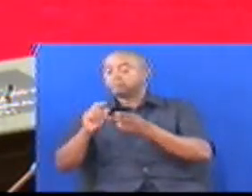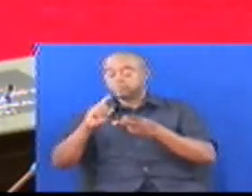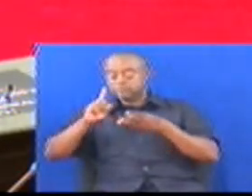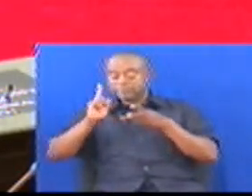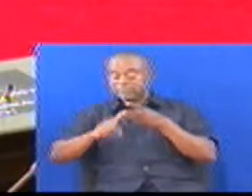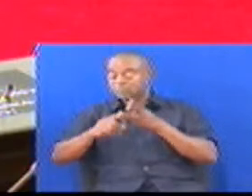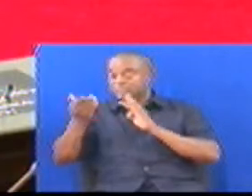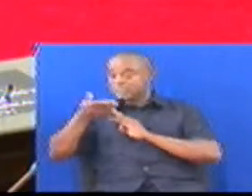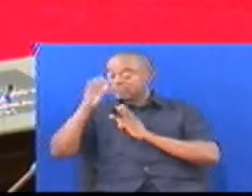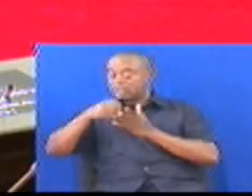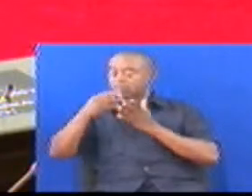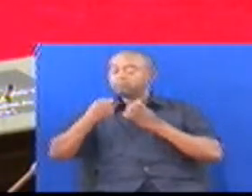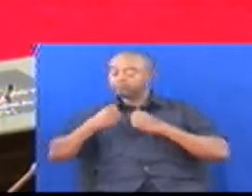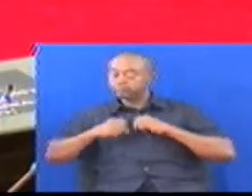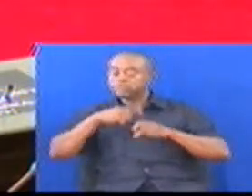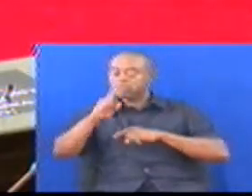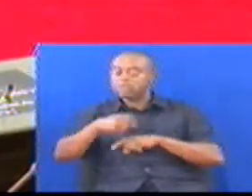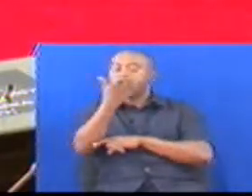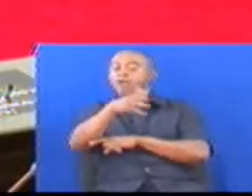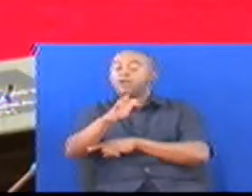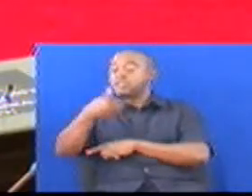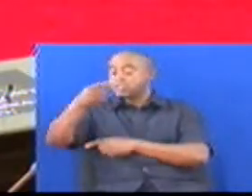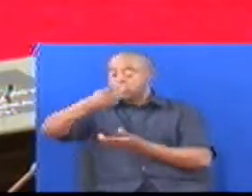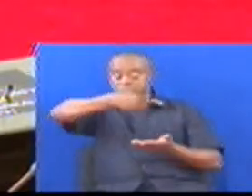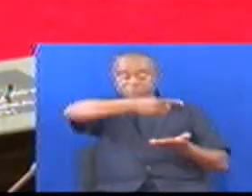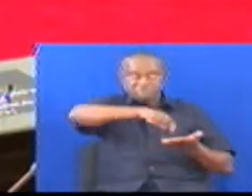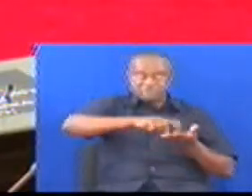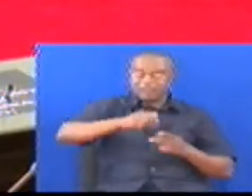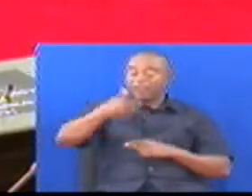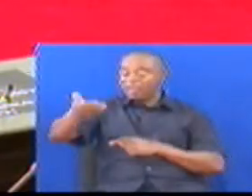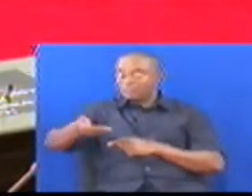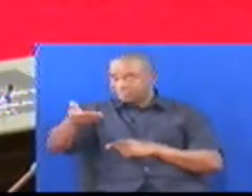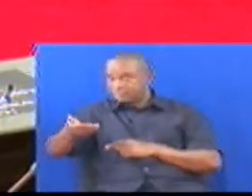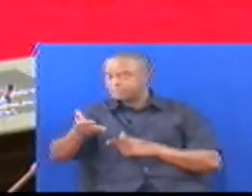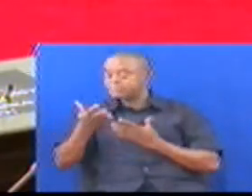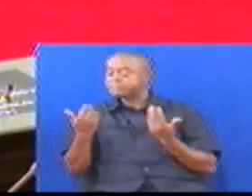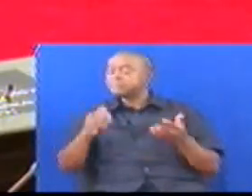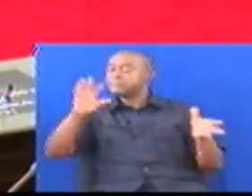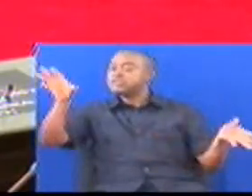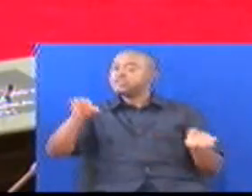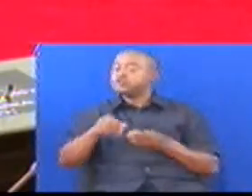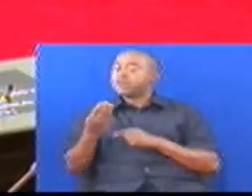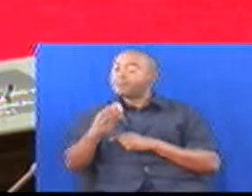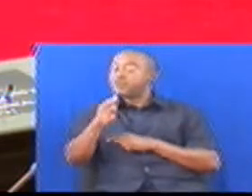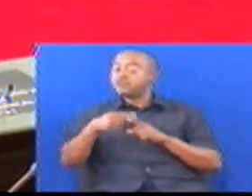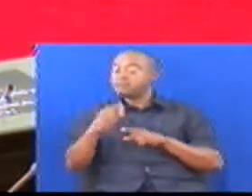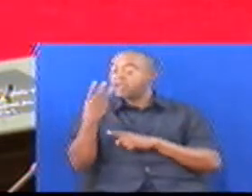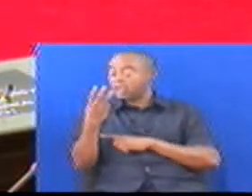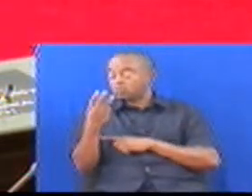imegharamia utekelezaji wa miradi ya maji mijini na vijijini ambapo jumla ya shilingi bilioni